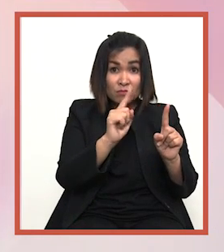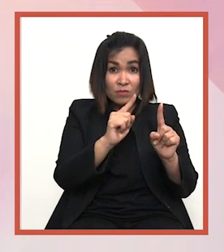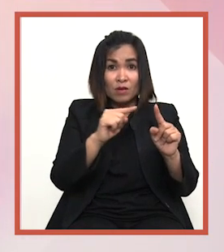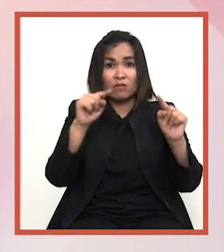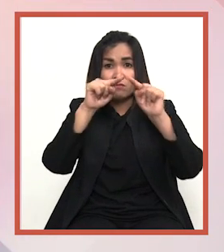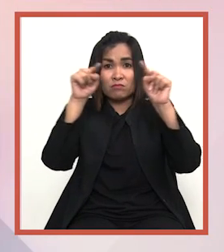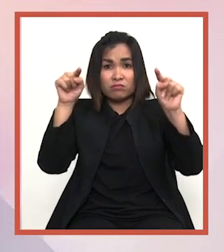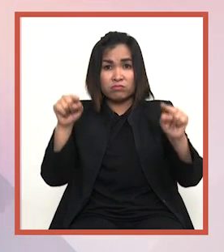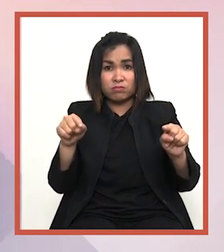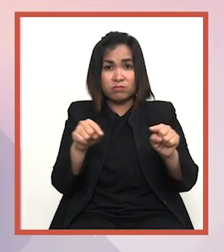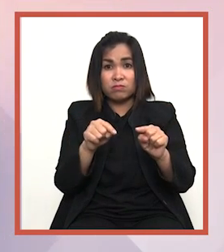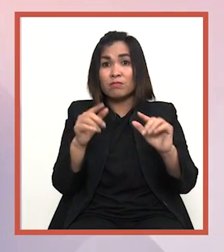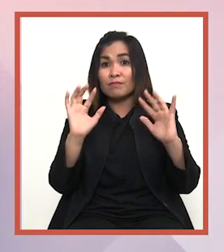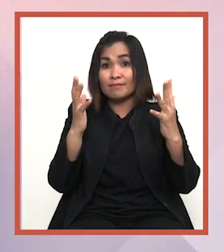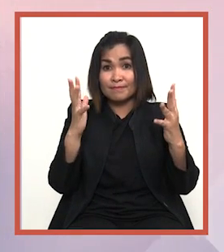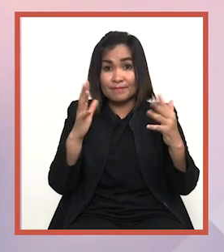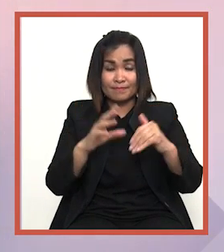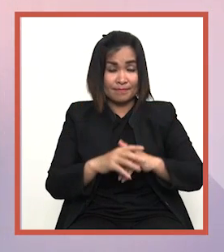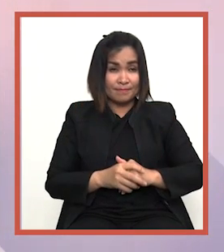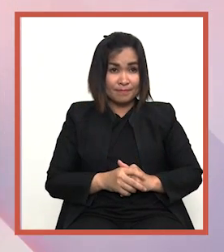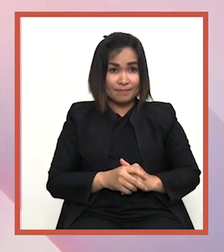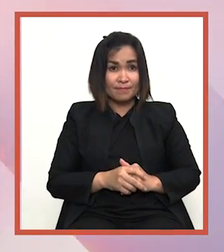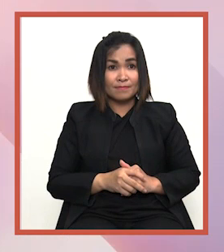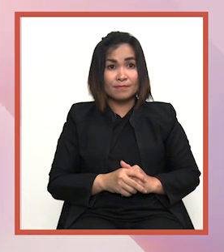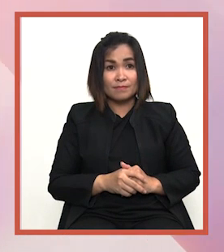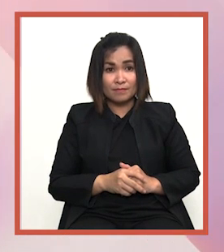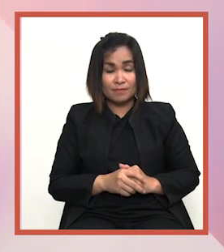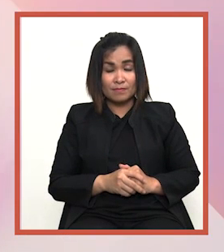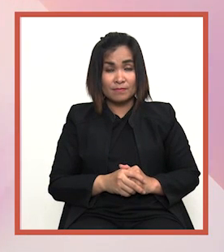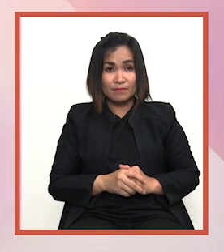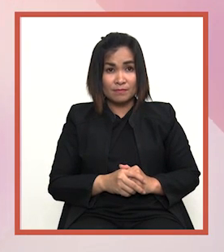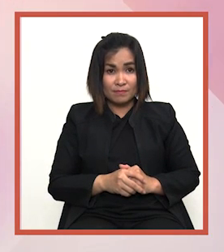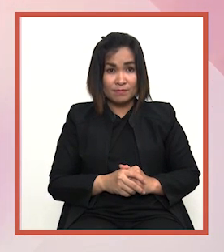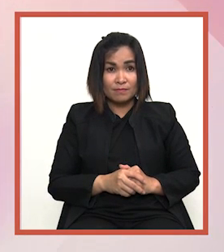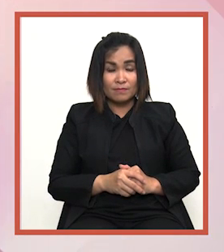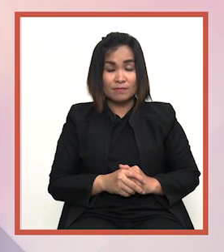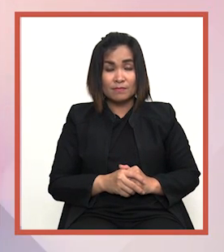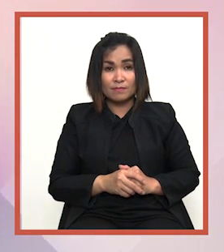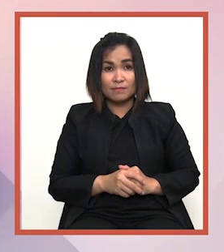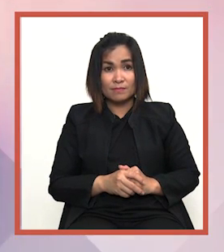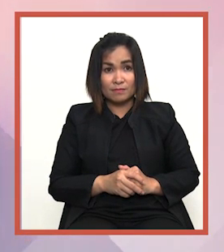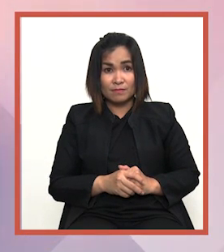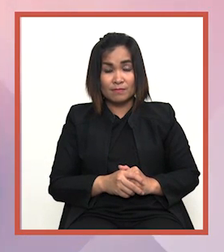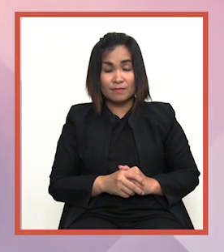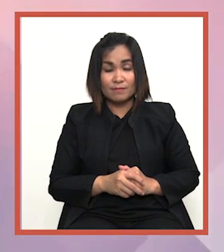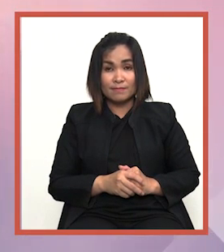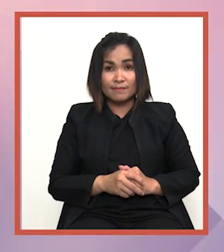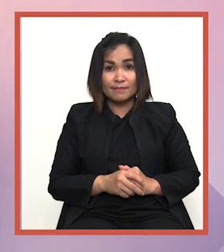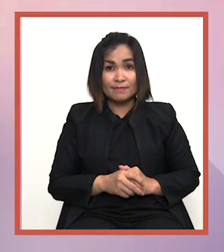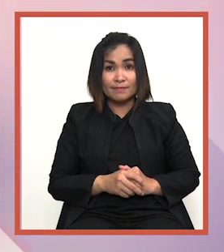ตัดกรอบด้านนอกออกนะครับเหลือไว้แต่เพียงสัญลักษณ์นะครับของสัญลักษณ์สวิตช์ขั้วเดียวเท่านั้นนะครับ